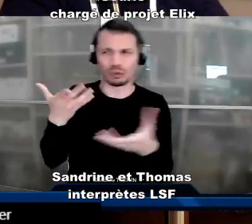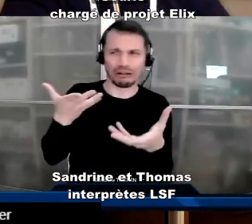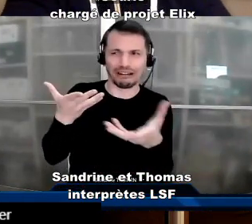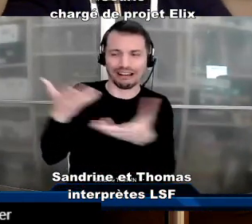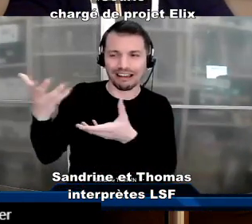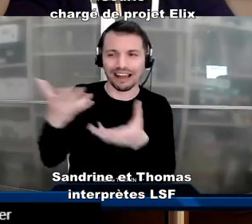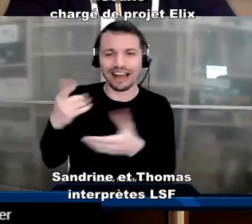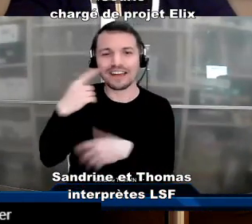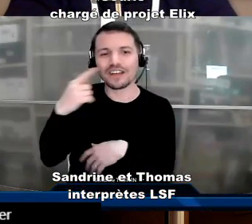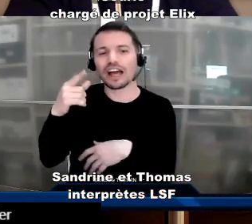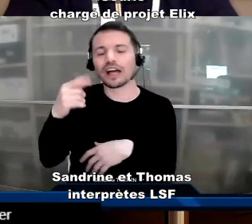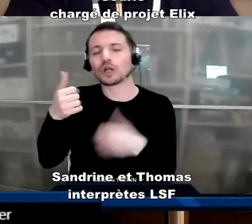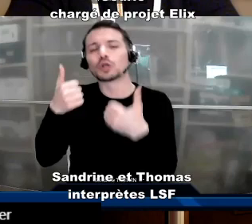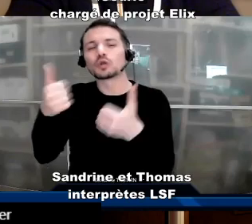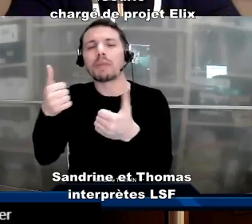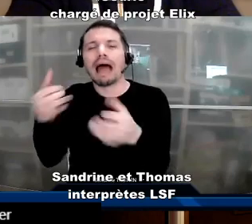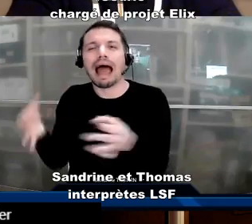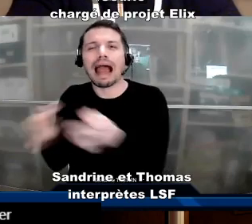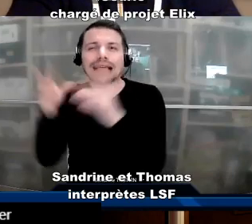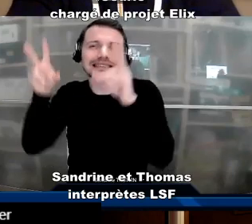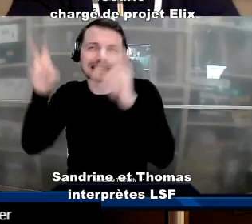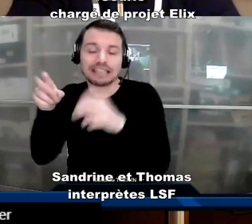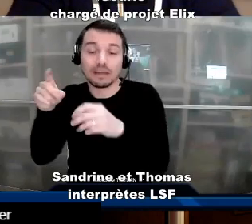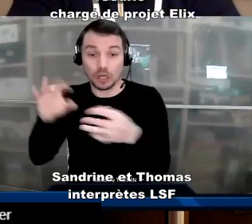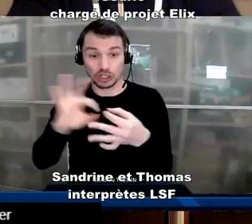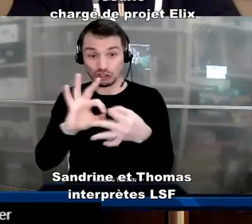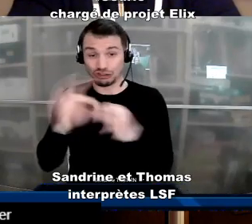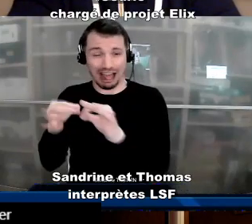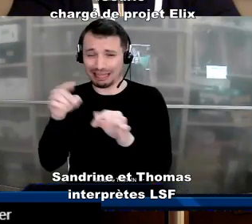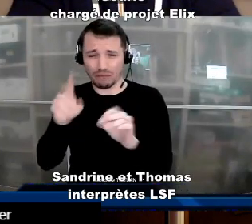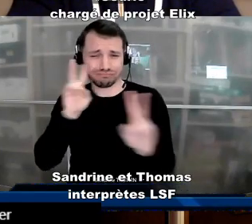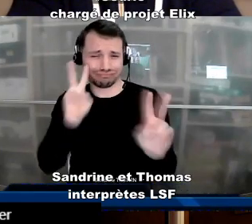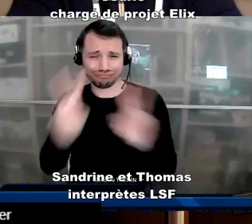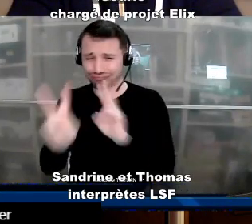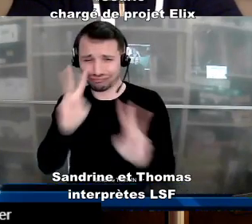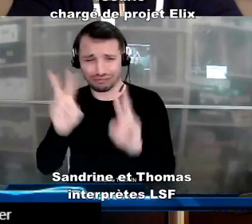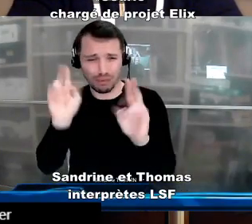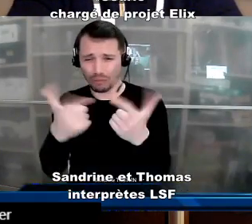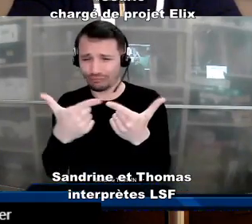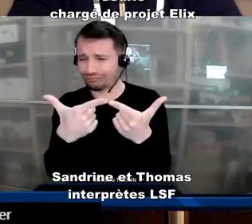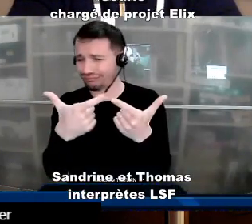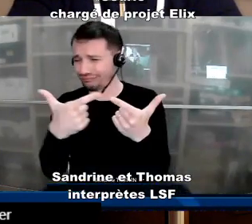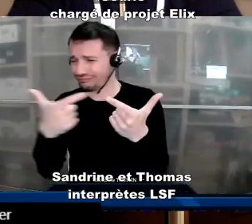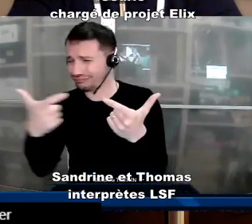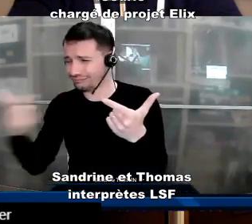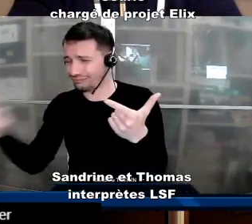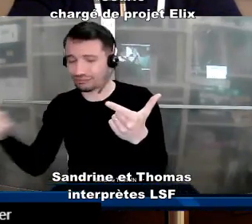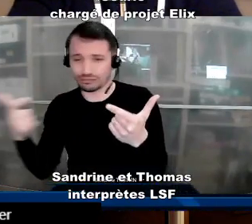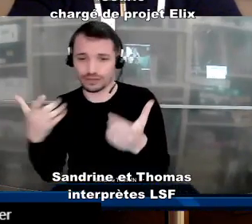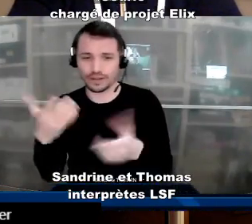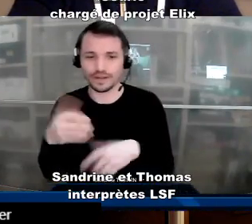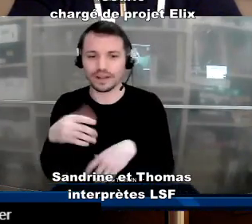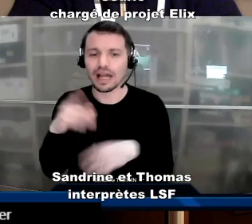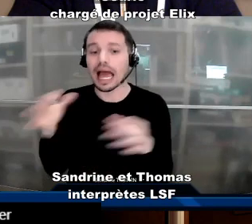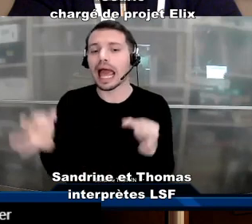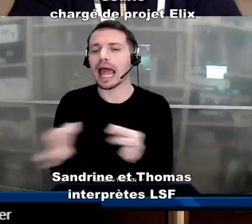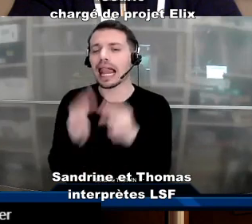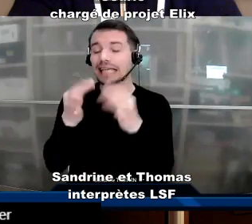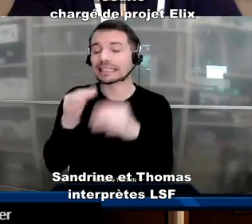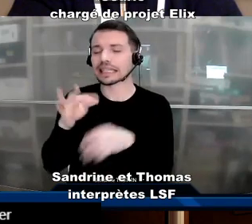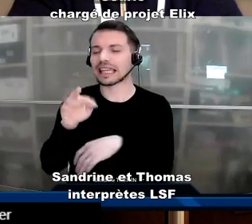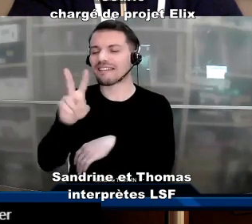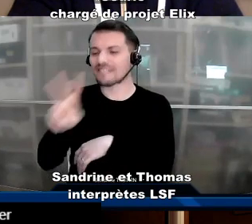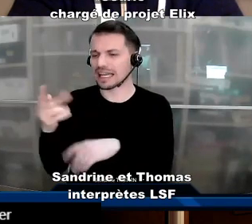Coloc avec Super Elix. Voilà, donc sur la chaîne Elix TV, vous allez retrouver comme ça tous les formats. Elix TV, je vous la mets dans le chat. Elix